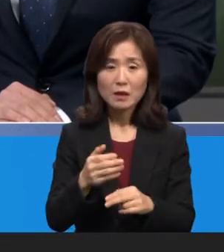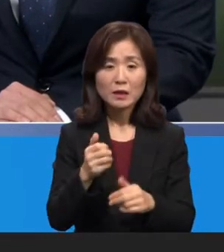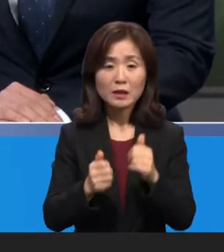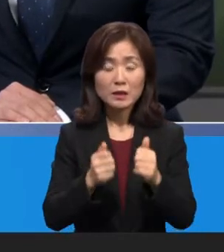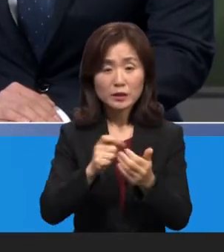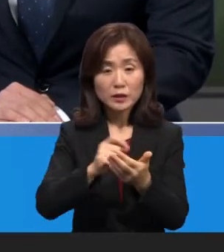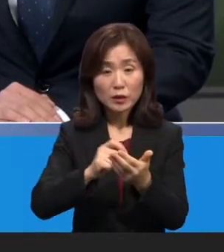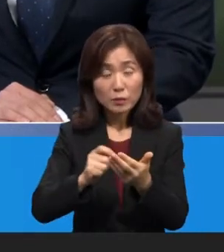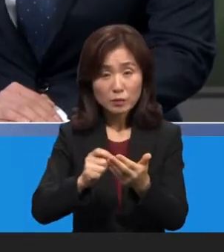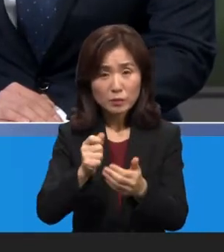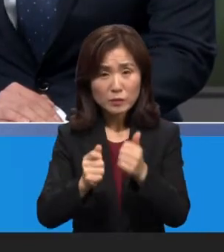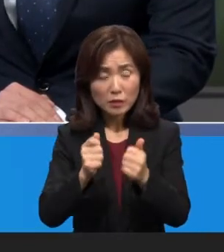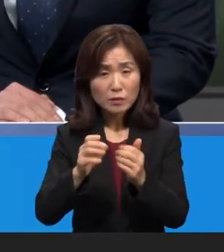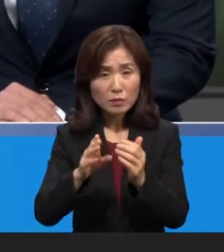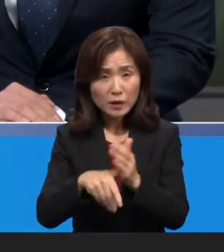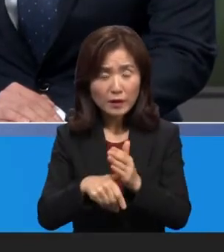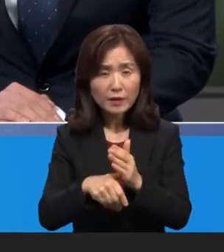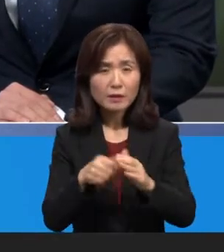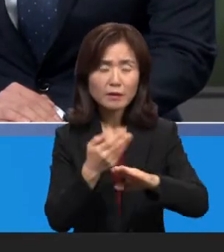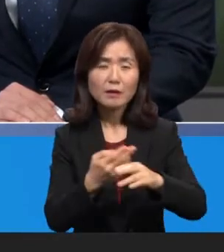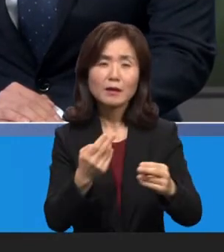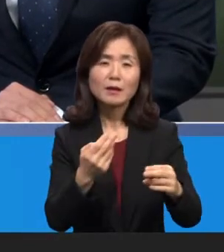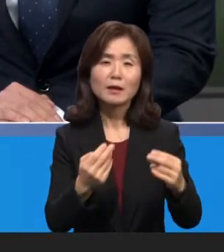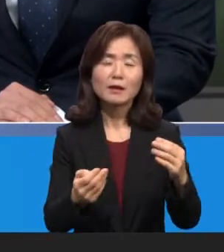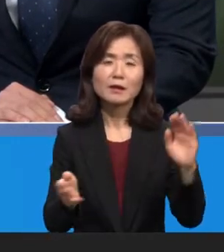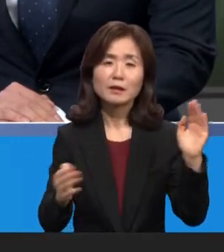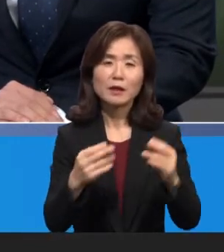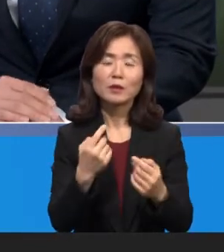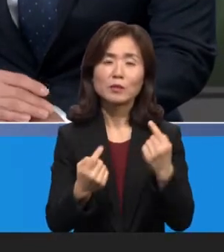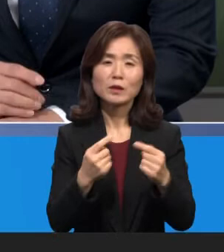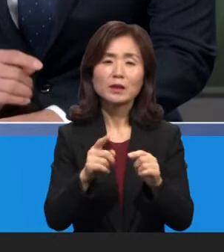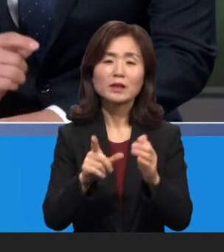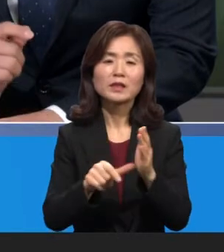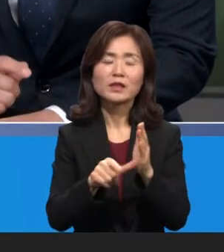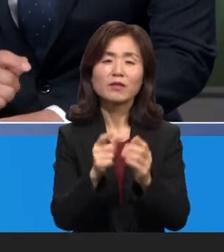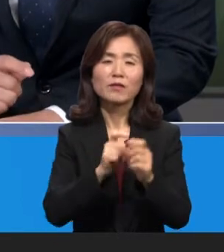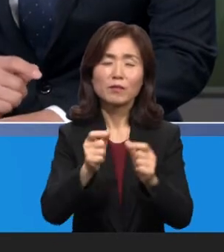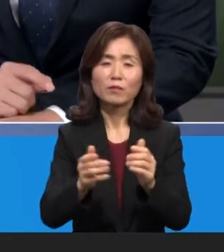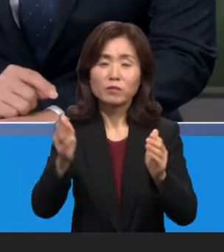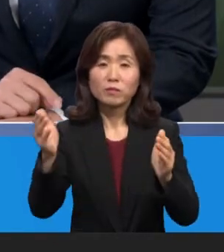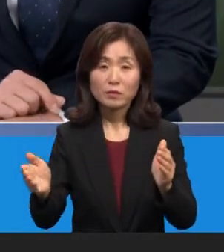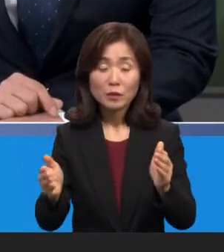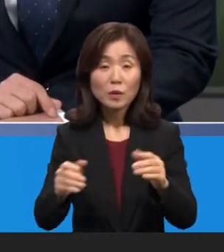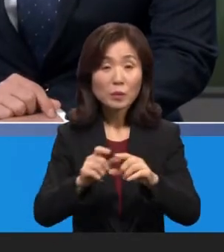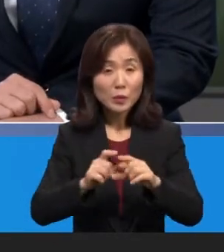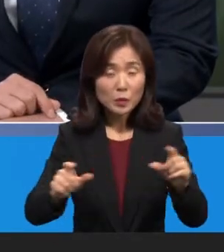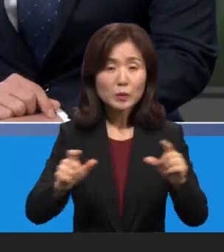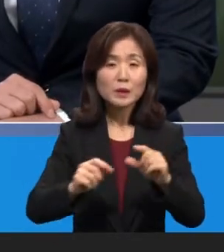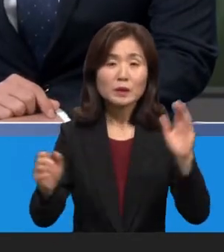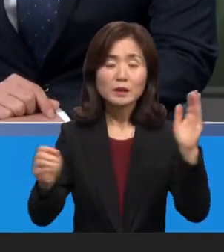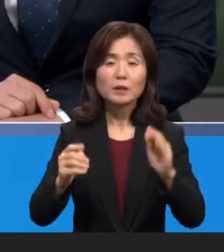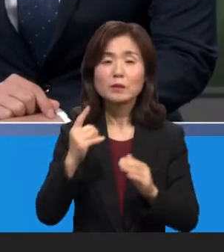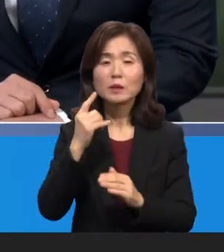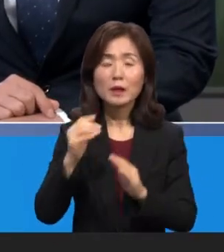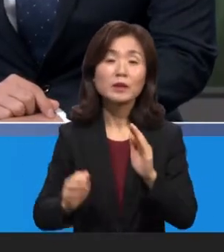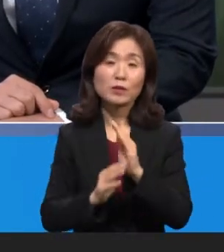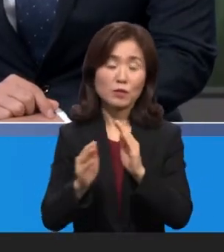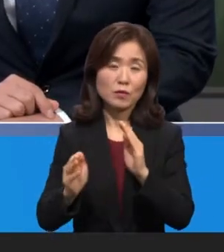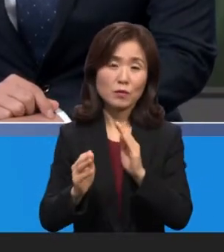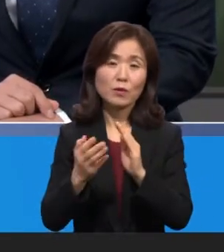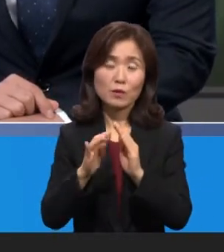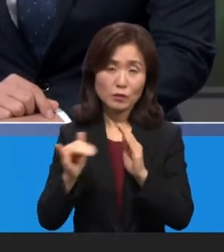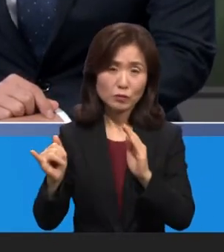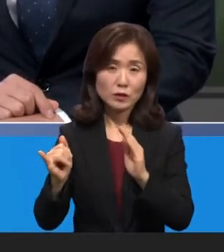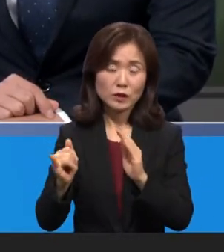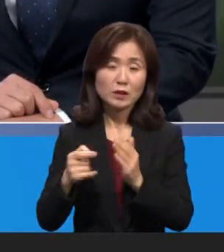학생에 비해서 더 깁니다 이 ip 를 얻기 위한 평가는 보통 학생의 가족들이 신청을 하는데 신청이 접수되면 45일 이내